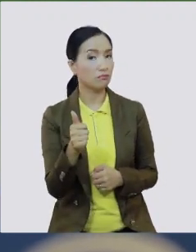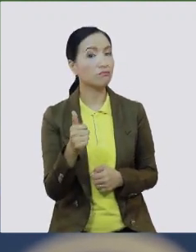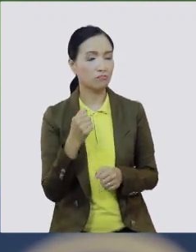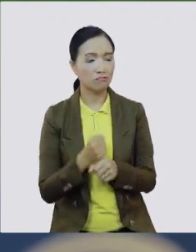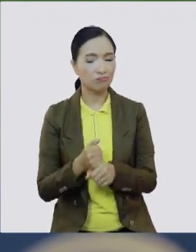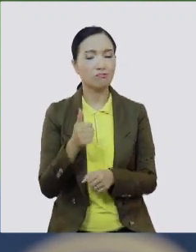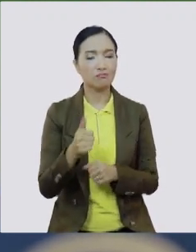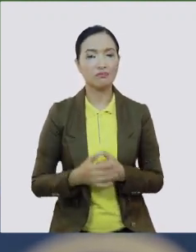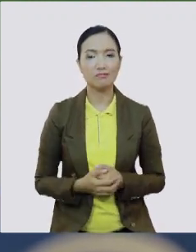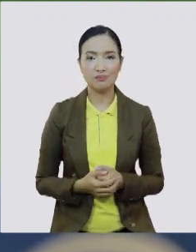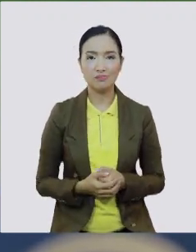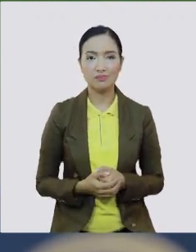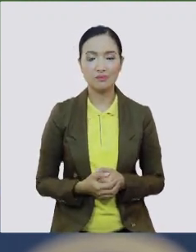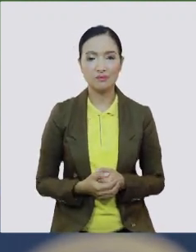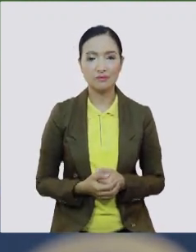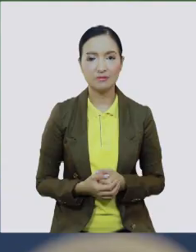ที่